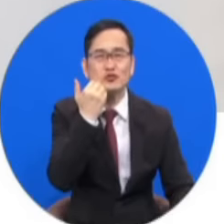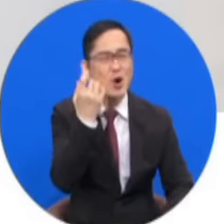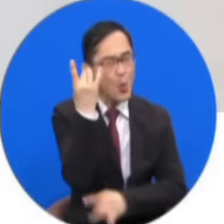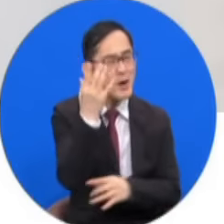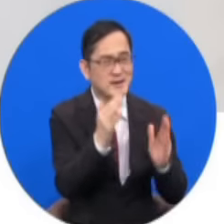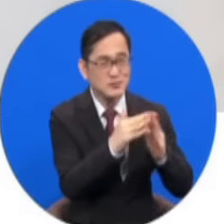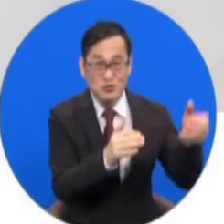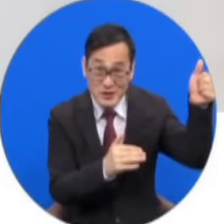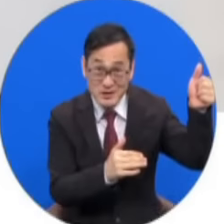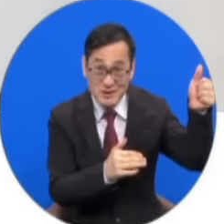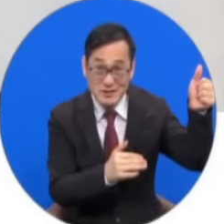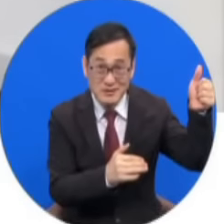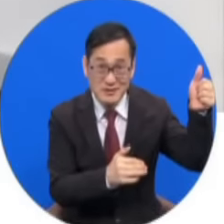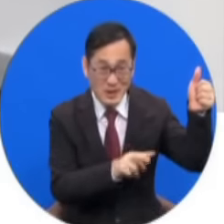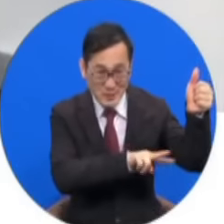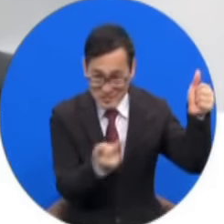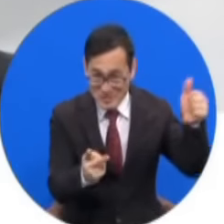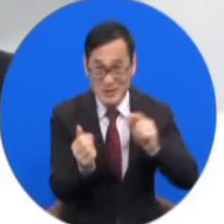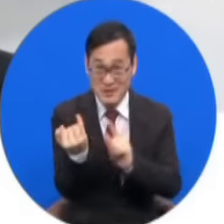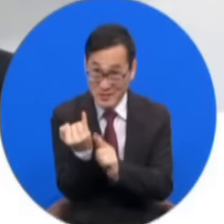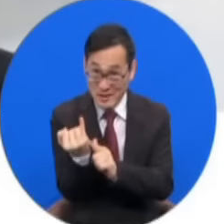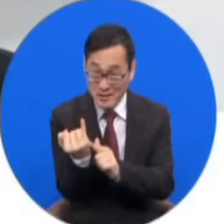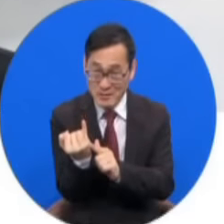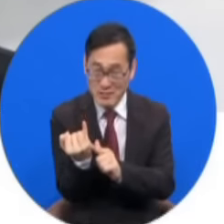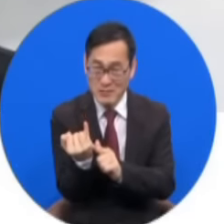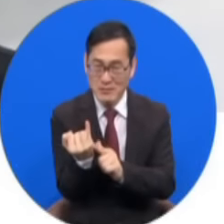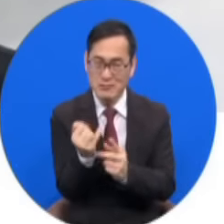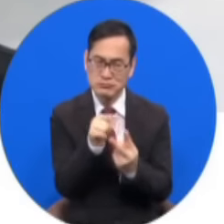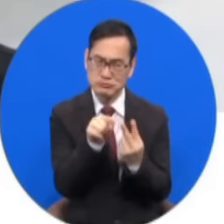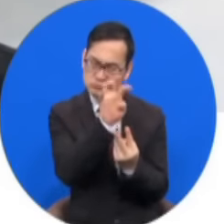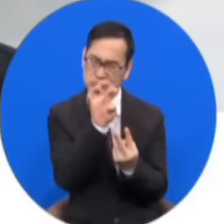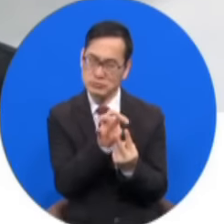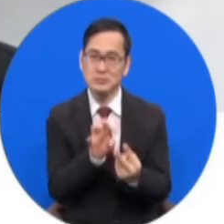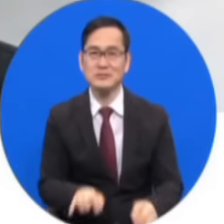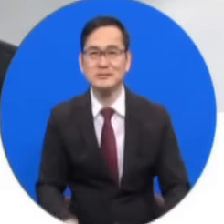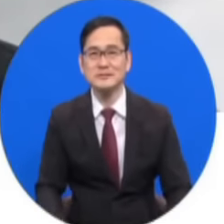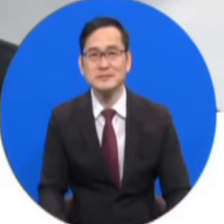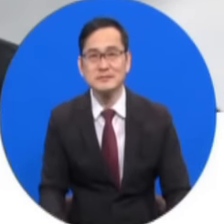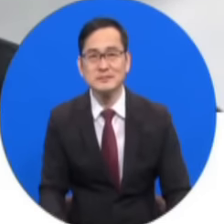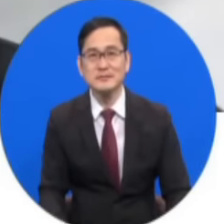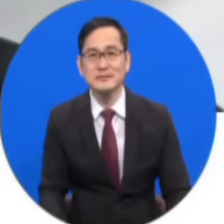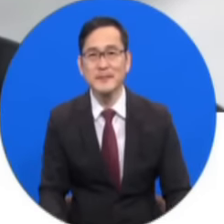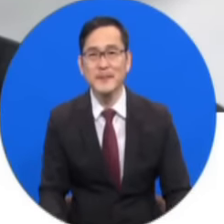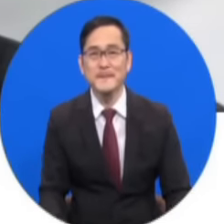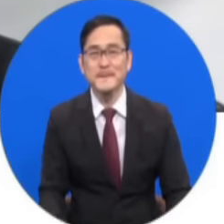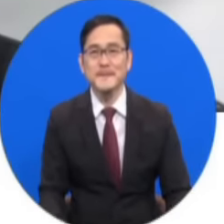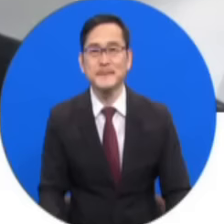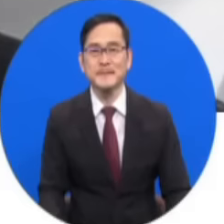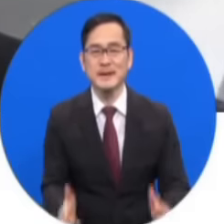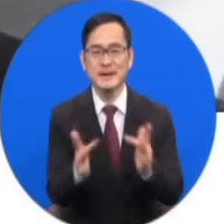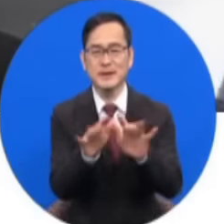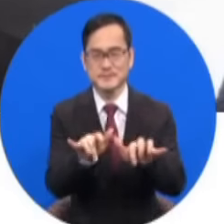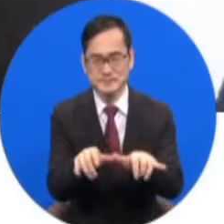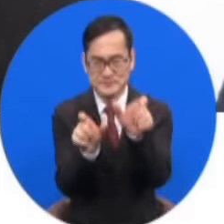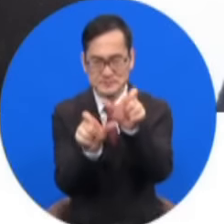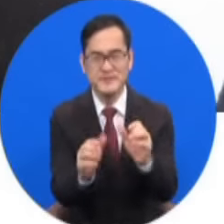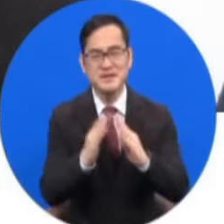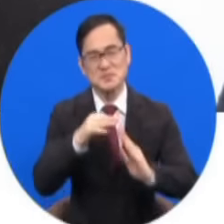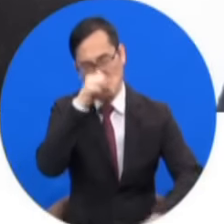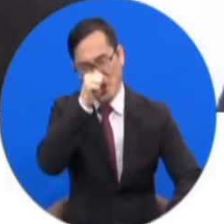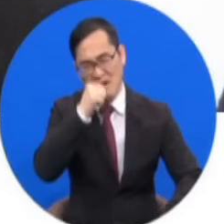BNB ES 그 그 쓰였던 그 집이 저게 제주도 집인지 아니면 양평동 집인지 모르겠지만 만약에 제주도